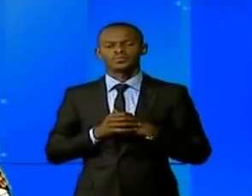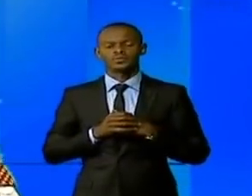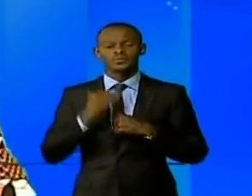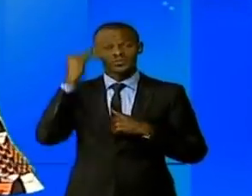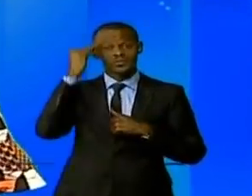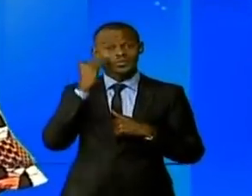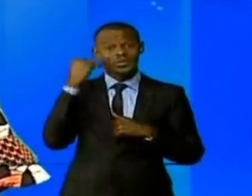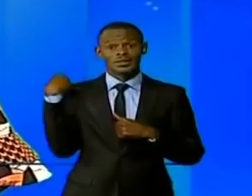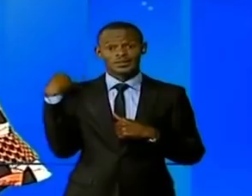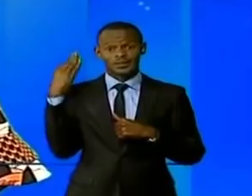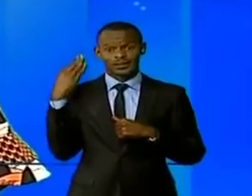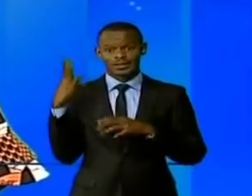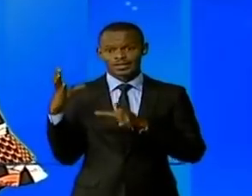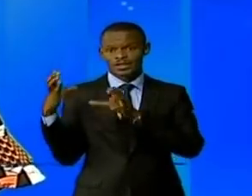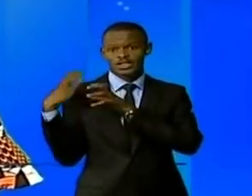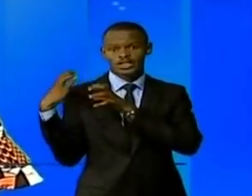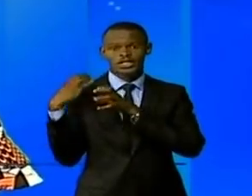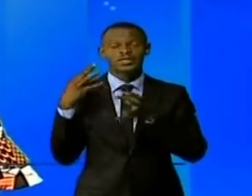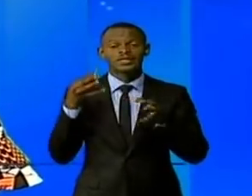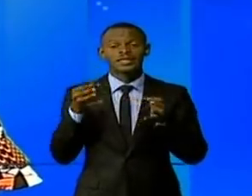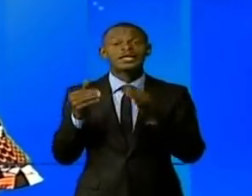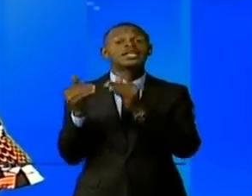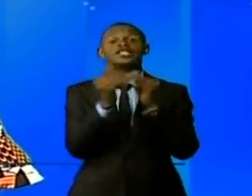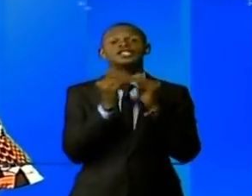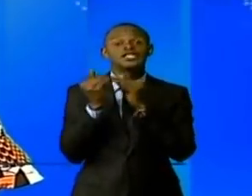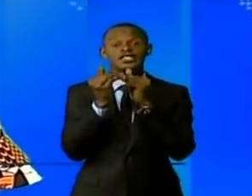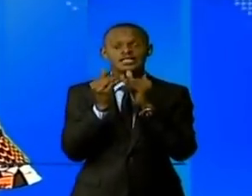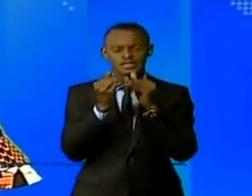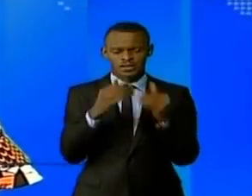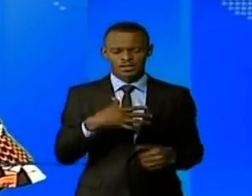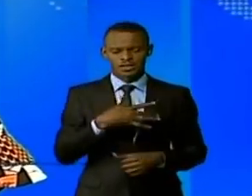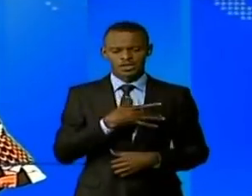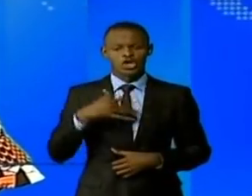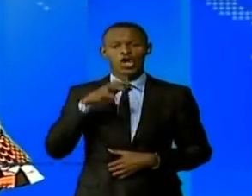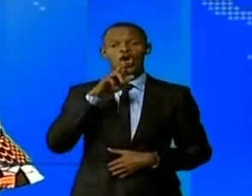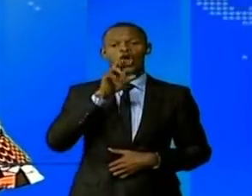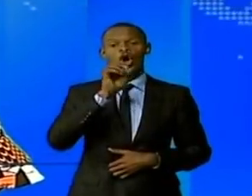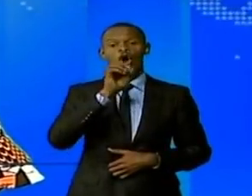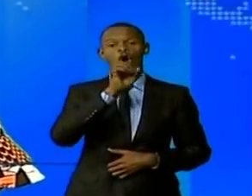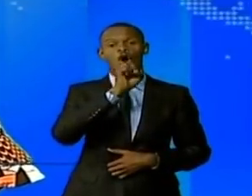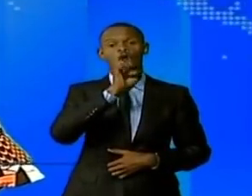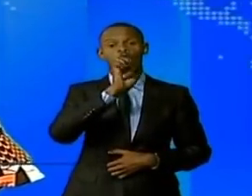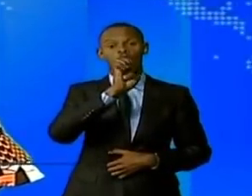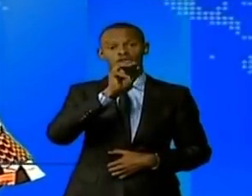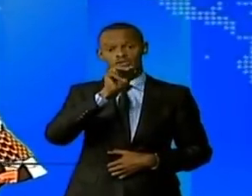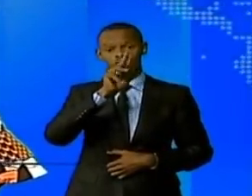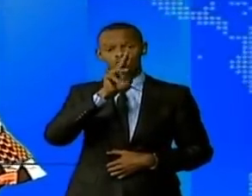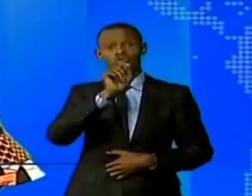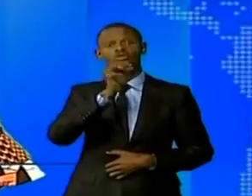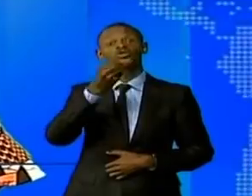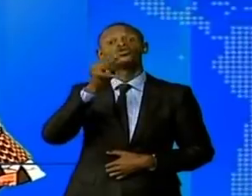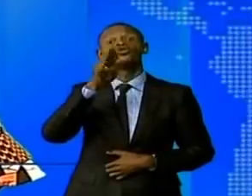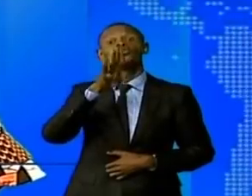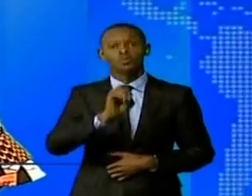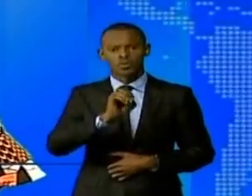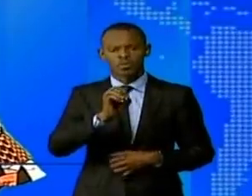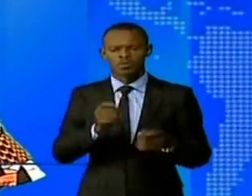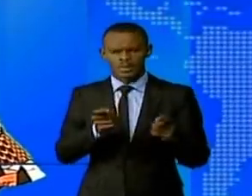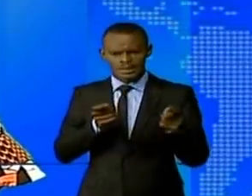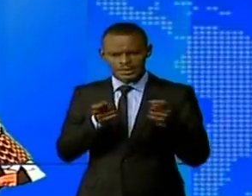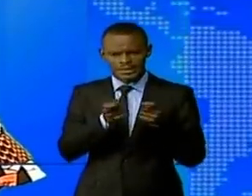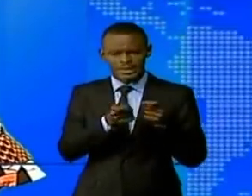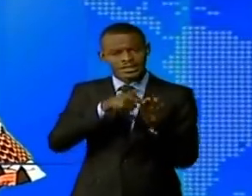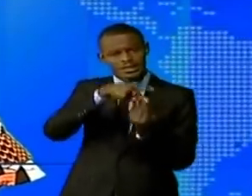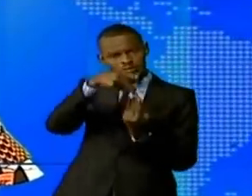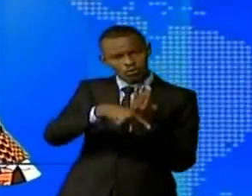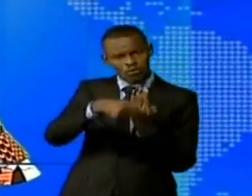en charge de la justice, Rose Mutombo Kiese, a présidé la réunion du comité de pilotage du projet d'appui à la réforme de la justice et